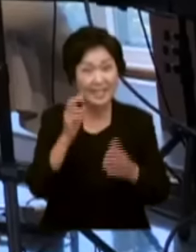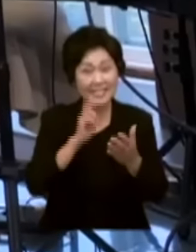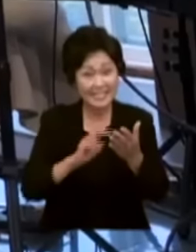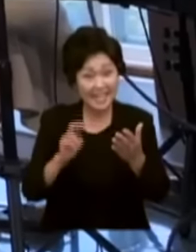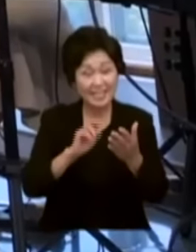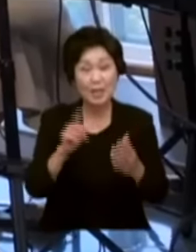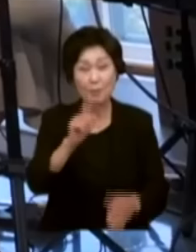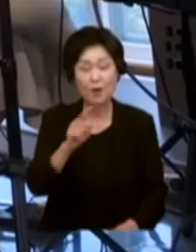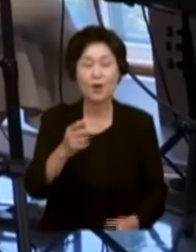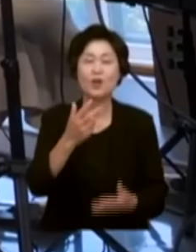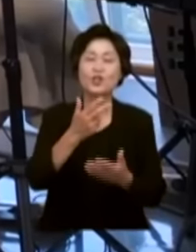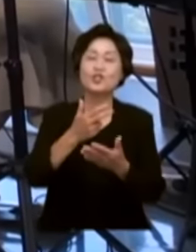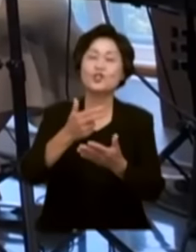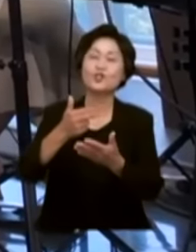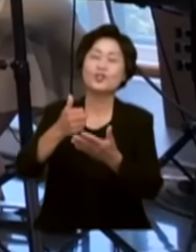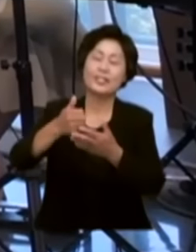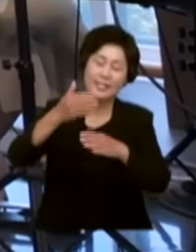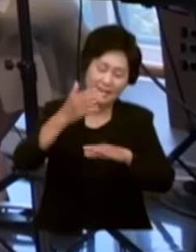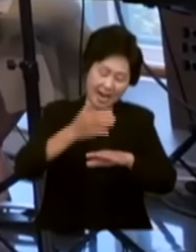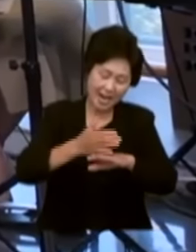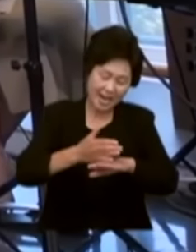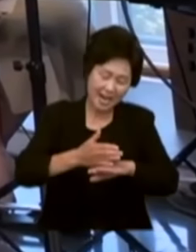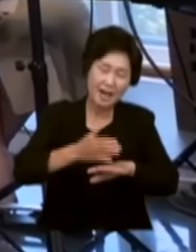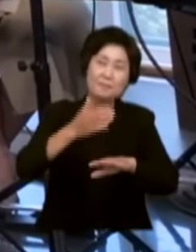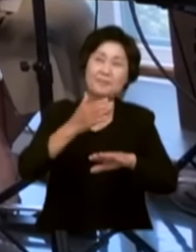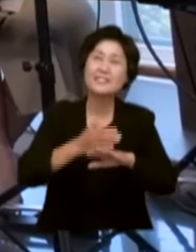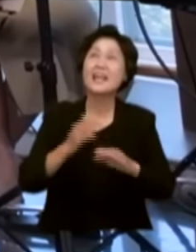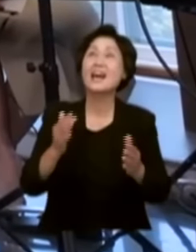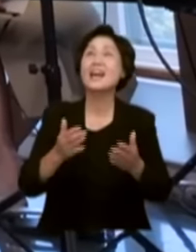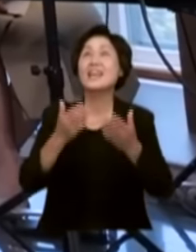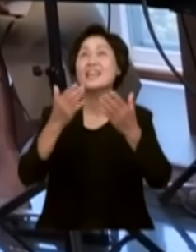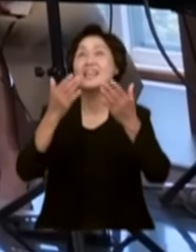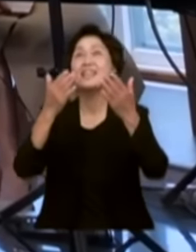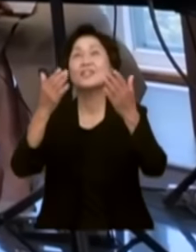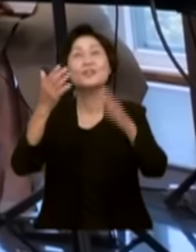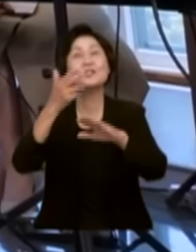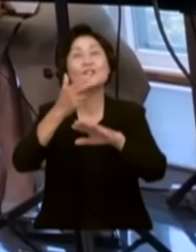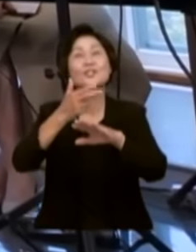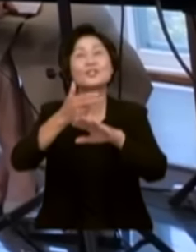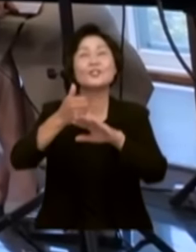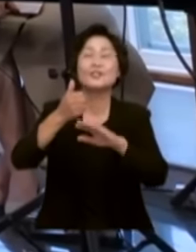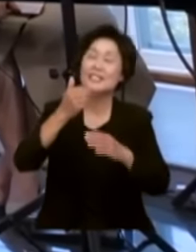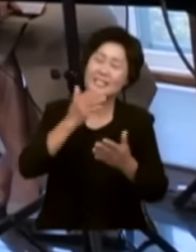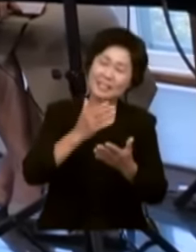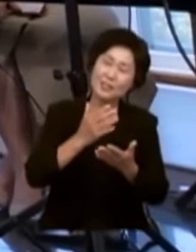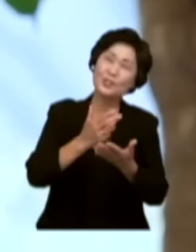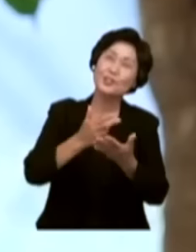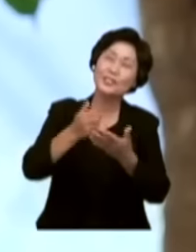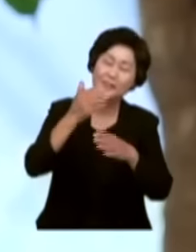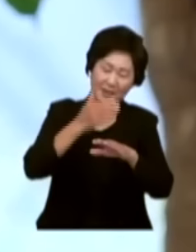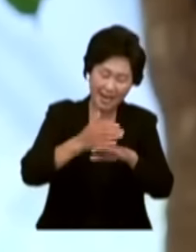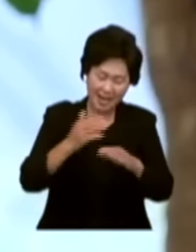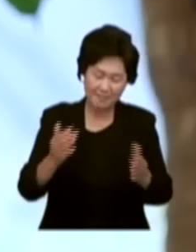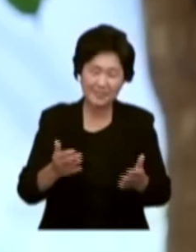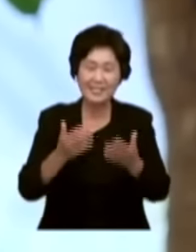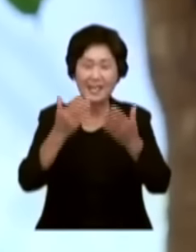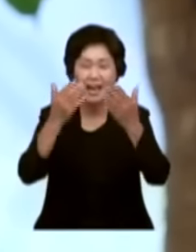하거든요. 네. 주님 감사해요. 주님 감사해요.